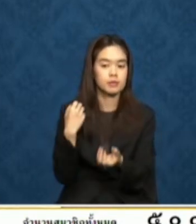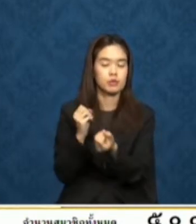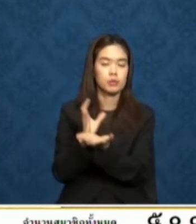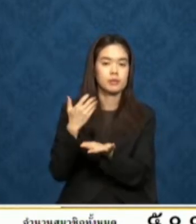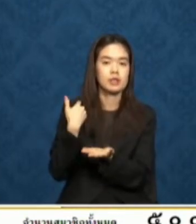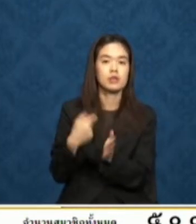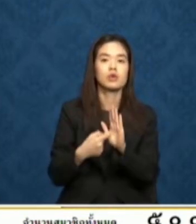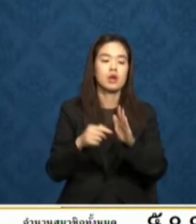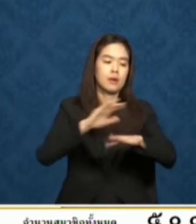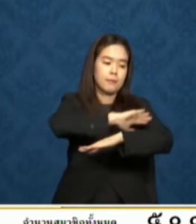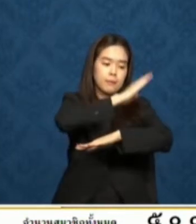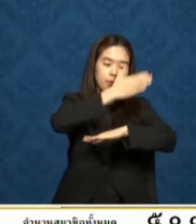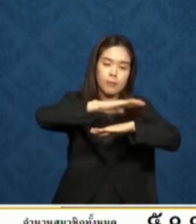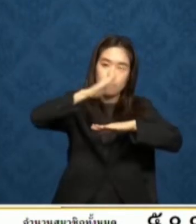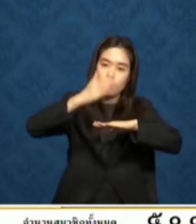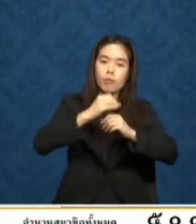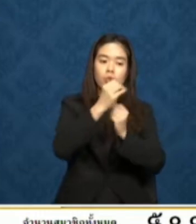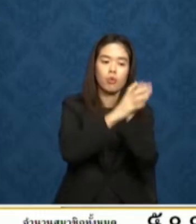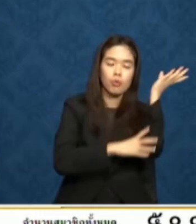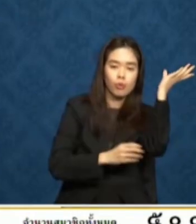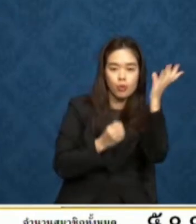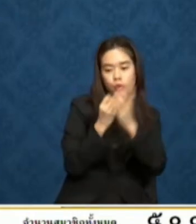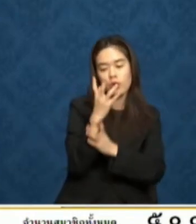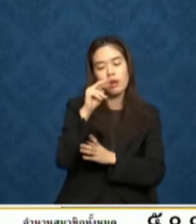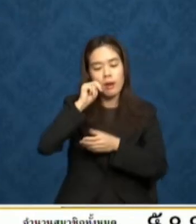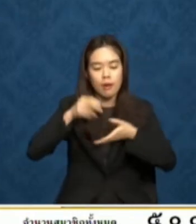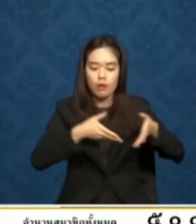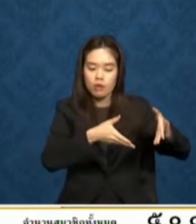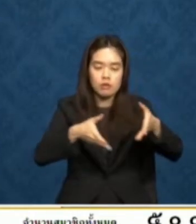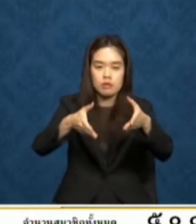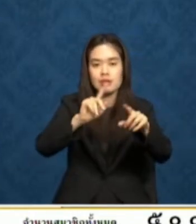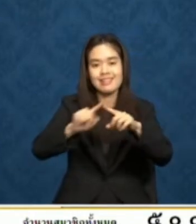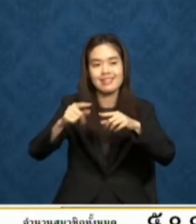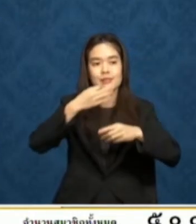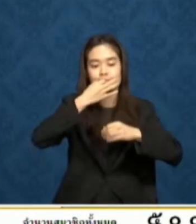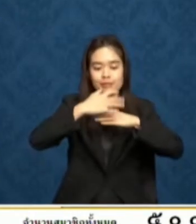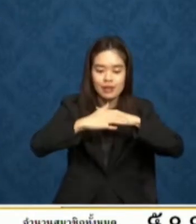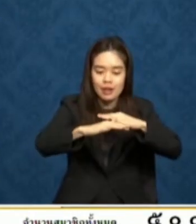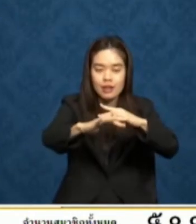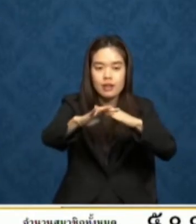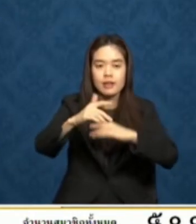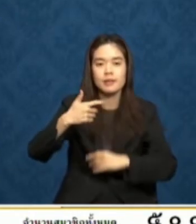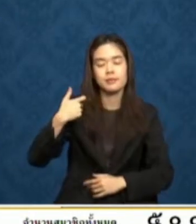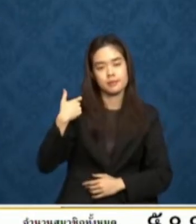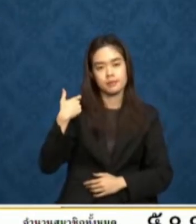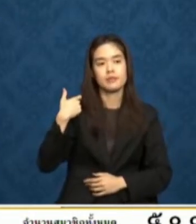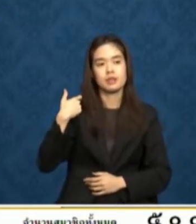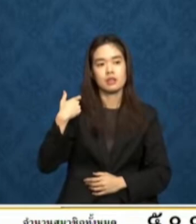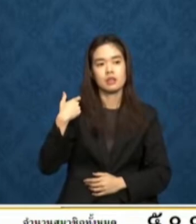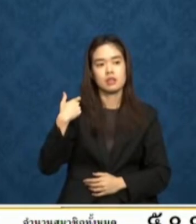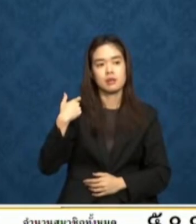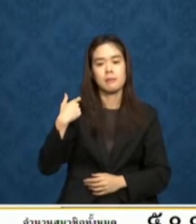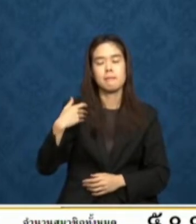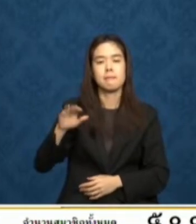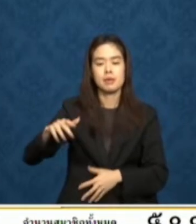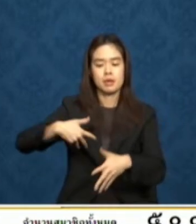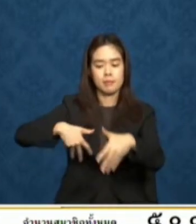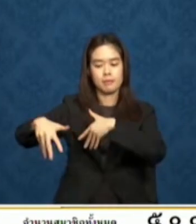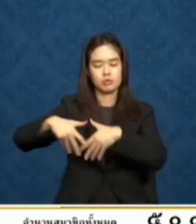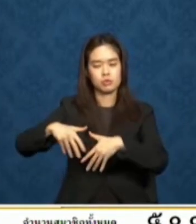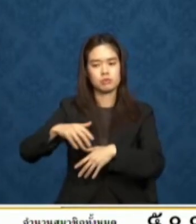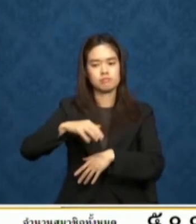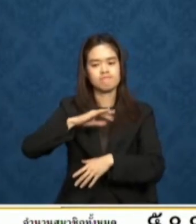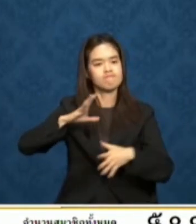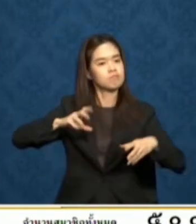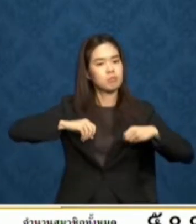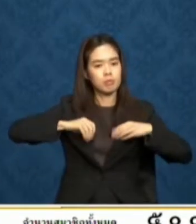ผู้เขา ในป่า ลำคลอง ไปจนถึงชายฝั่งและทะเลทำให้เกิดการคดค้าร จากพี่น้ประชาชจำนวน